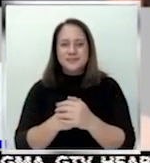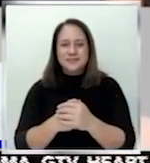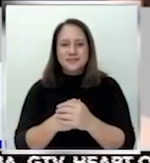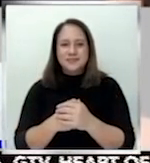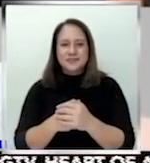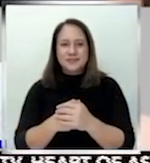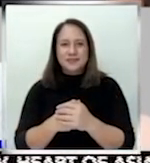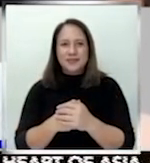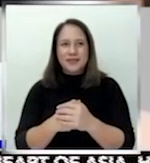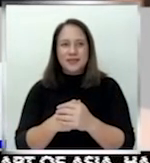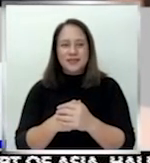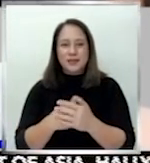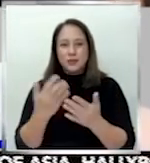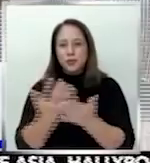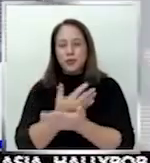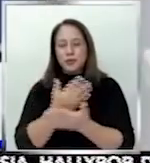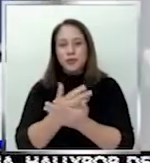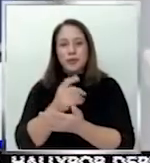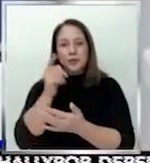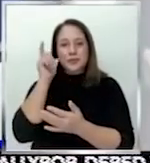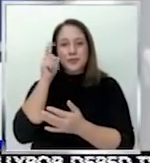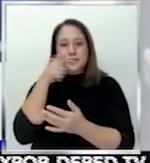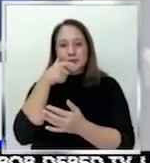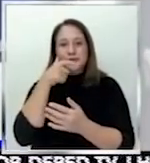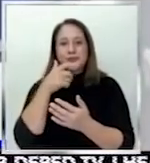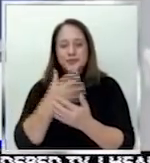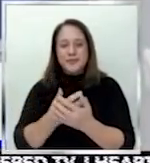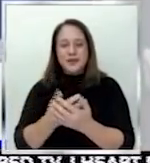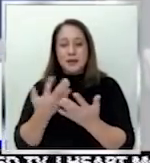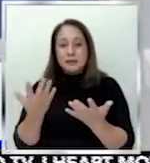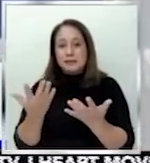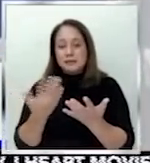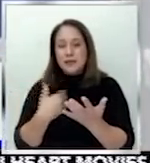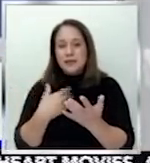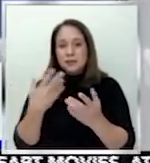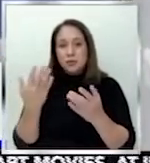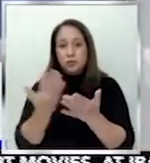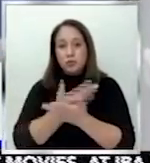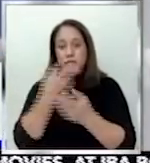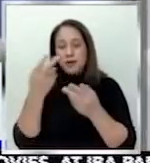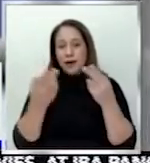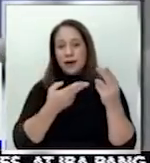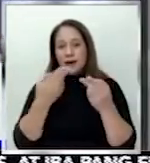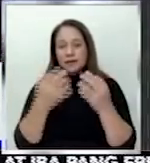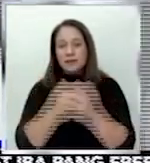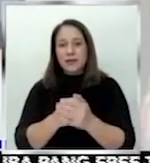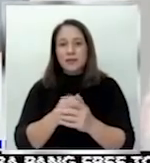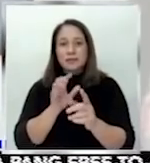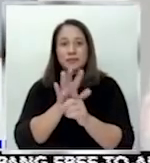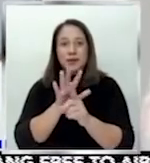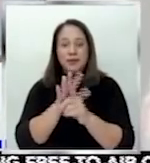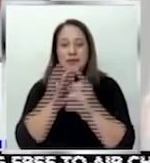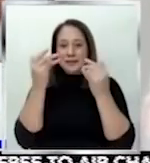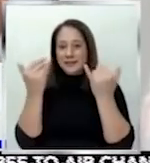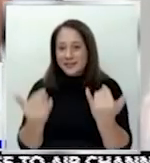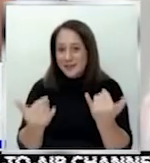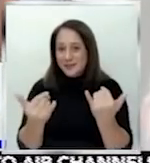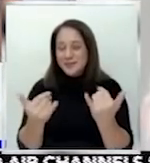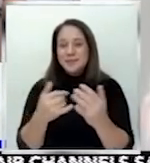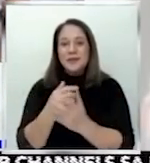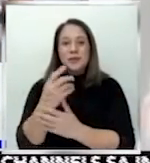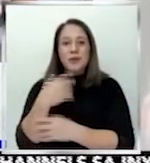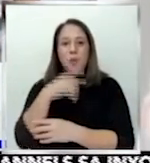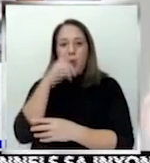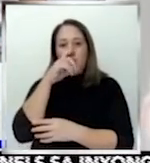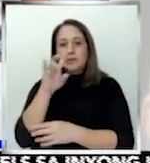as the newest call center agent. Ang bagong hire na call center agent at viral star na rin daw na maituturing ay ang